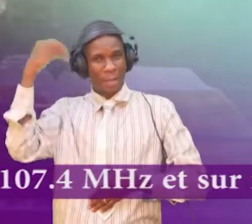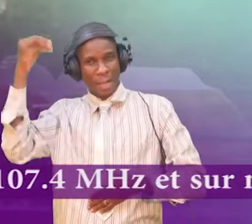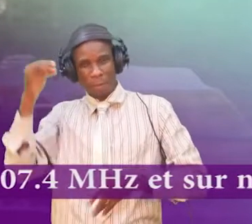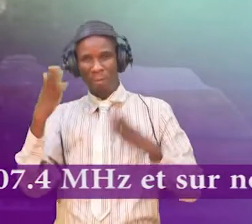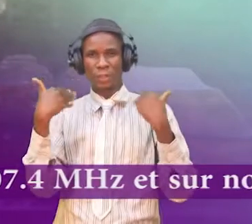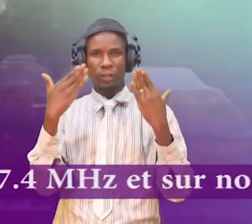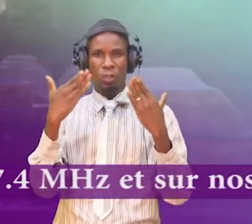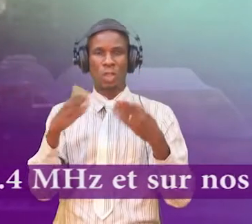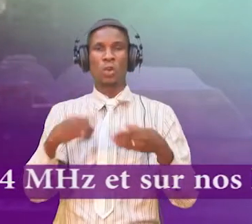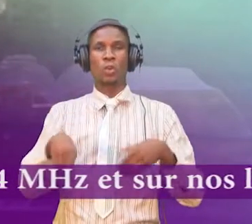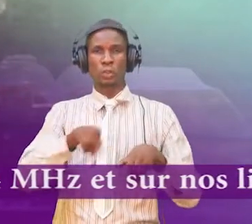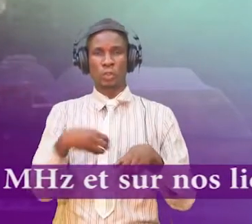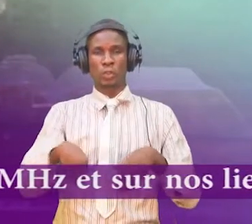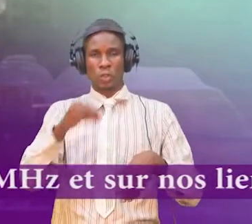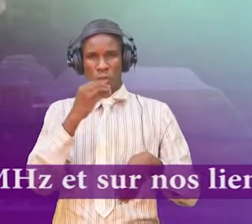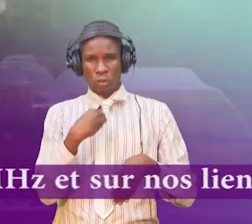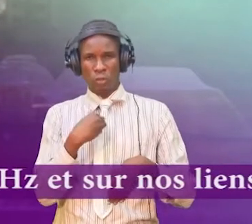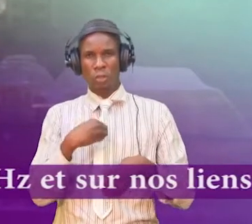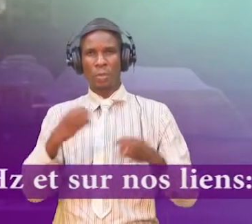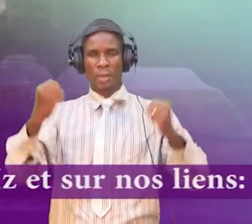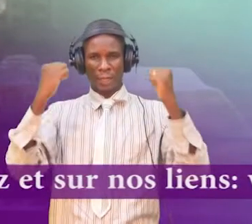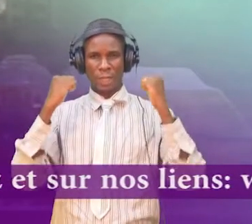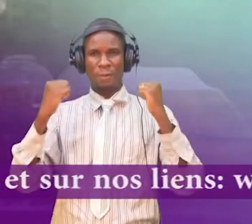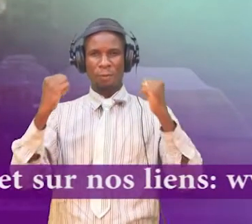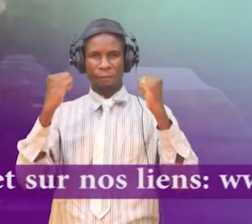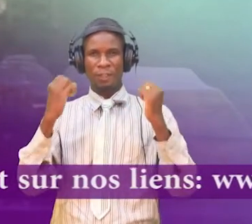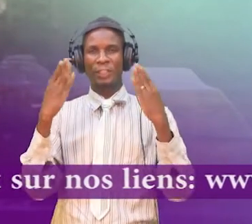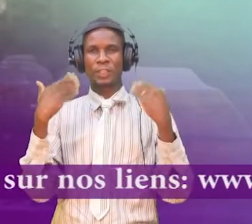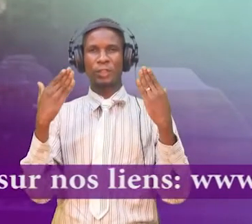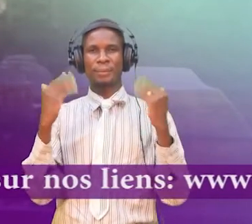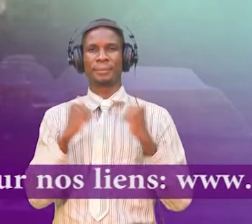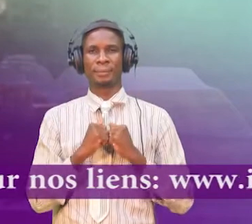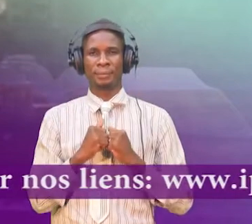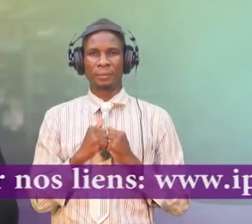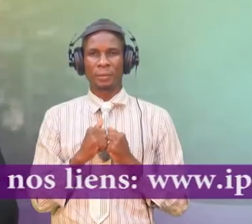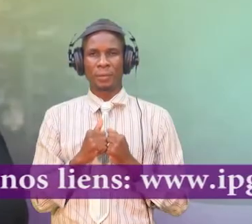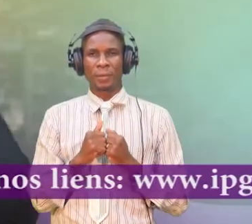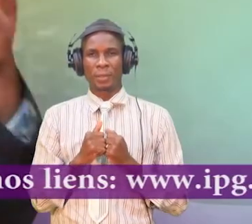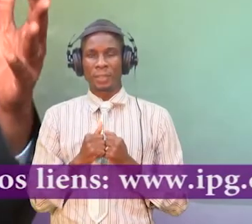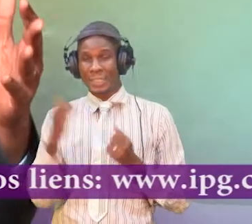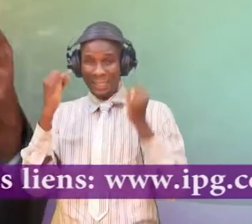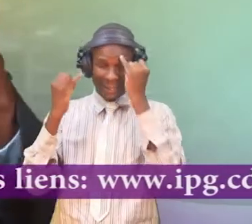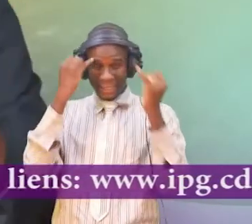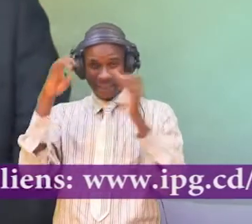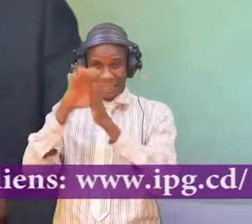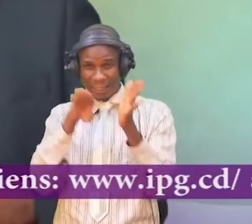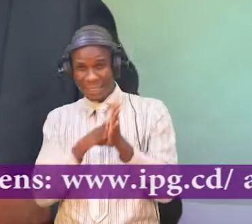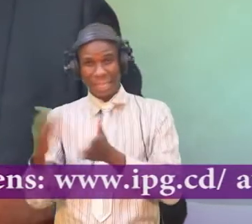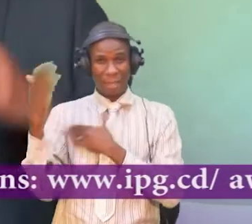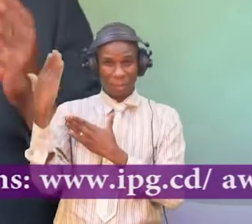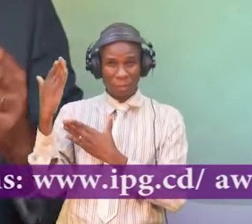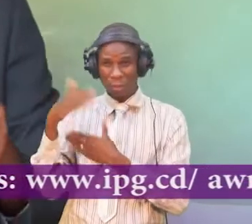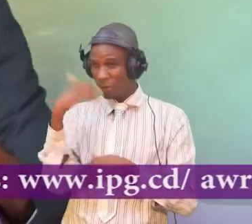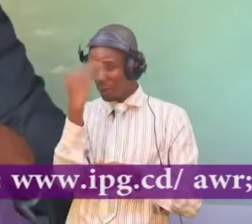kosalema na nzela ya bilaka na nzambe mpe kondimisama na nzela ya kodondo apenza bonsomi na nzambe